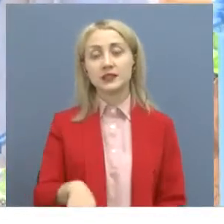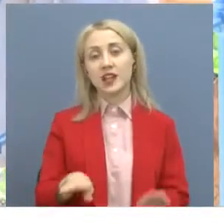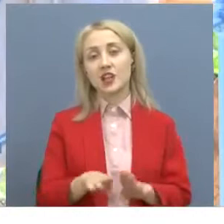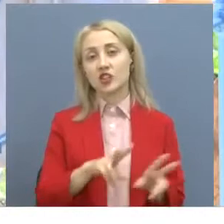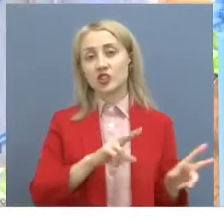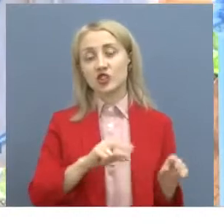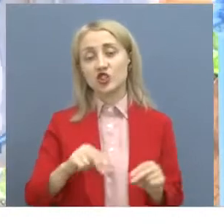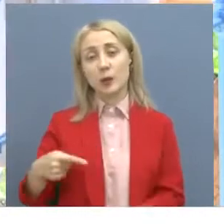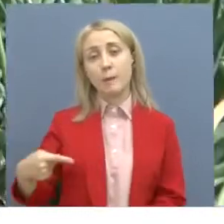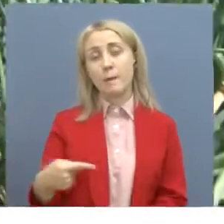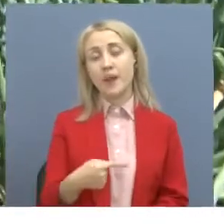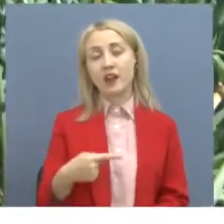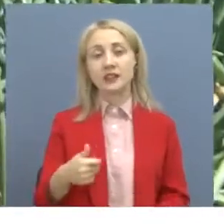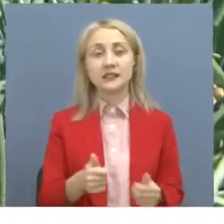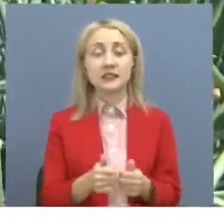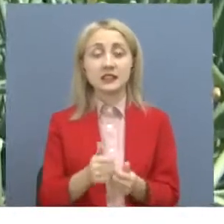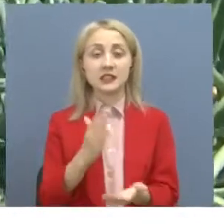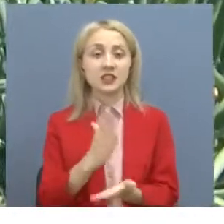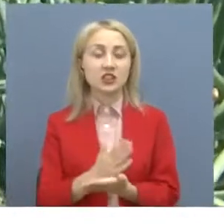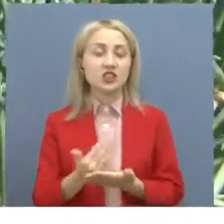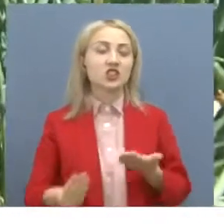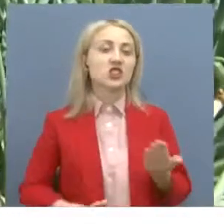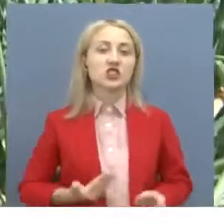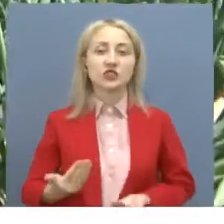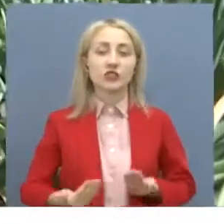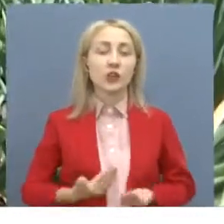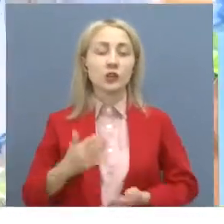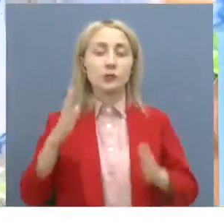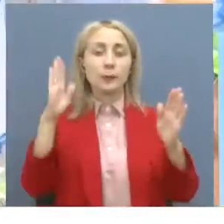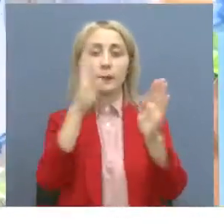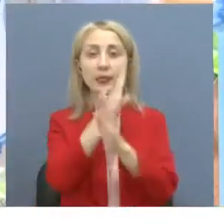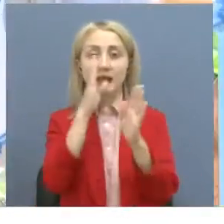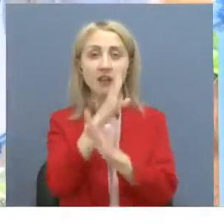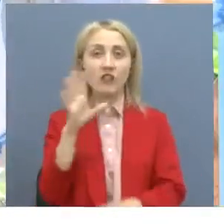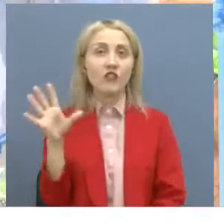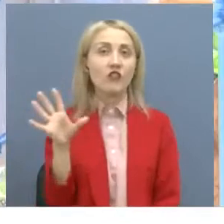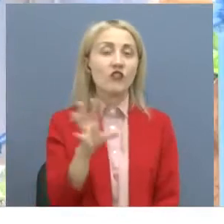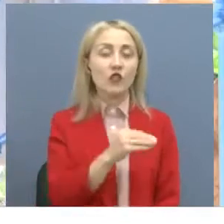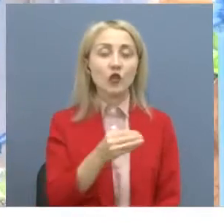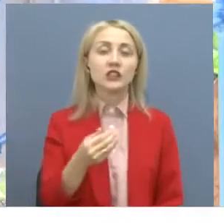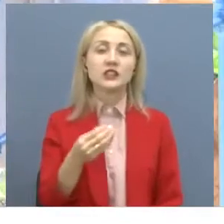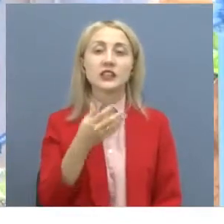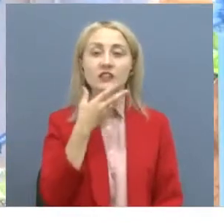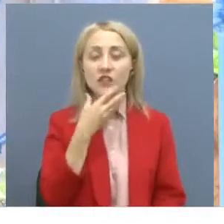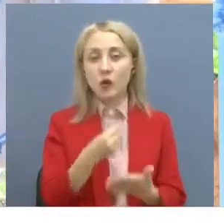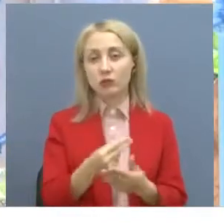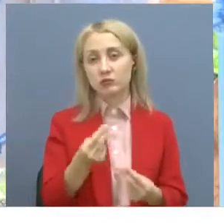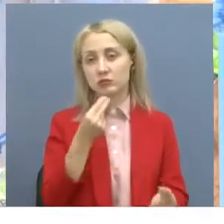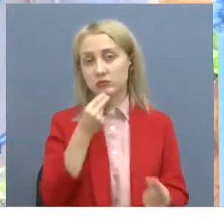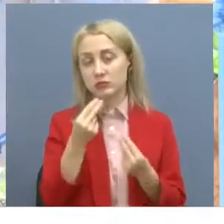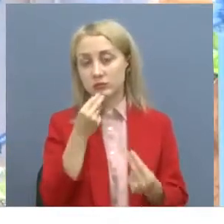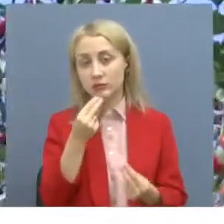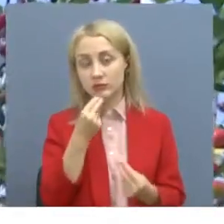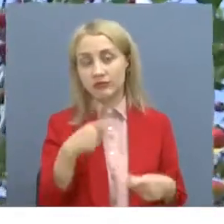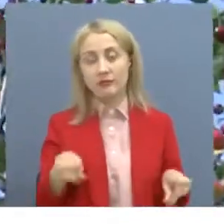жатырмыз. Қаланың пәтеріне қарағанда балаларға және біз сияқты ересек адамдарға мұндай жерлер өте пайдалы ғой. Биылғы өнім өте